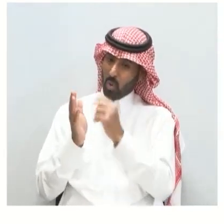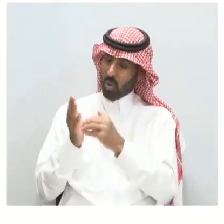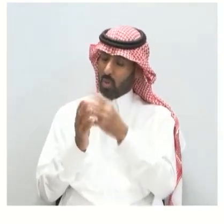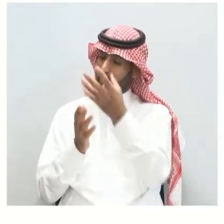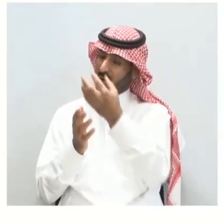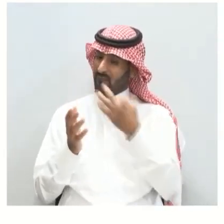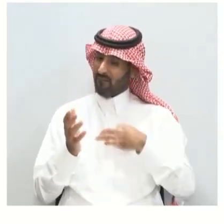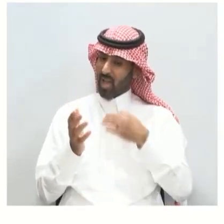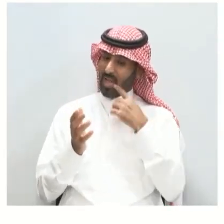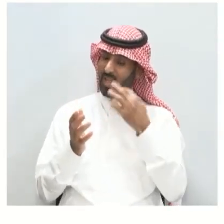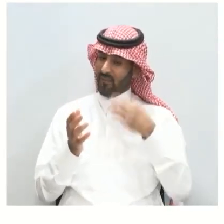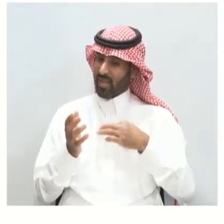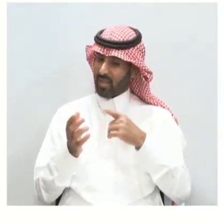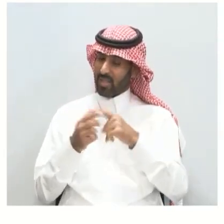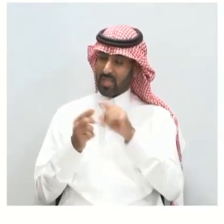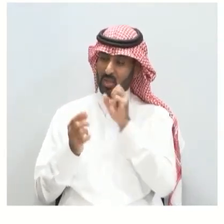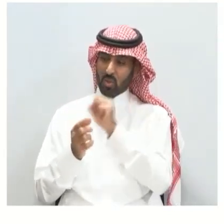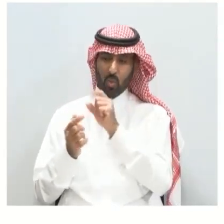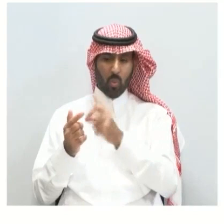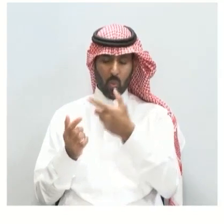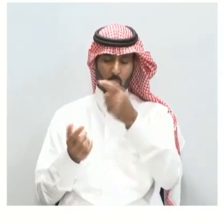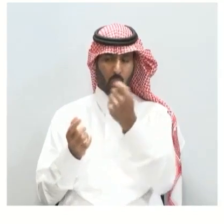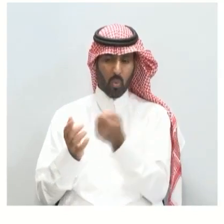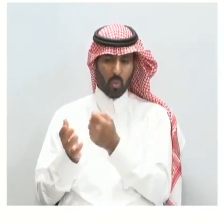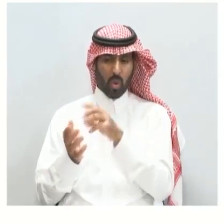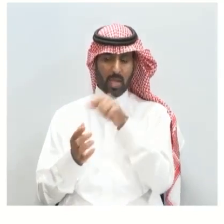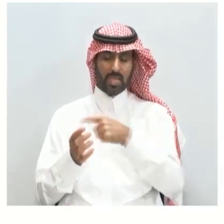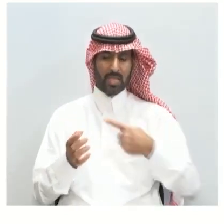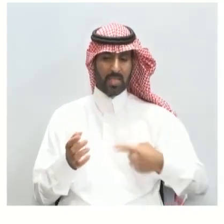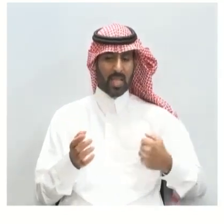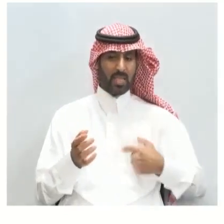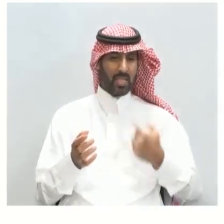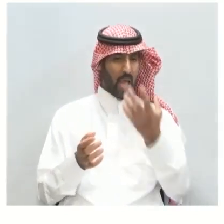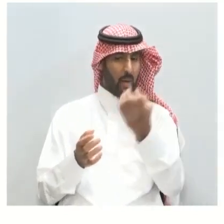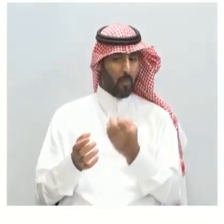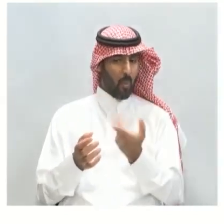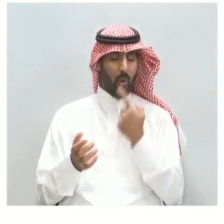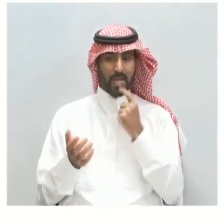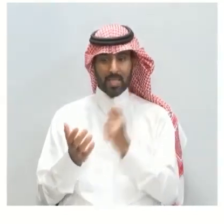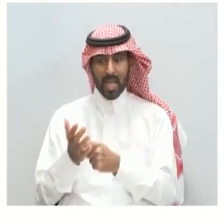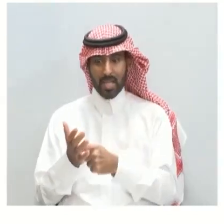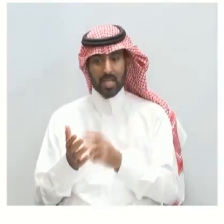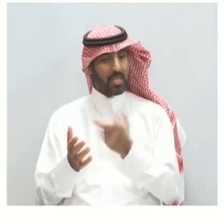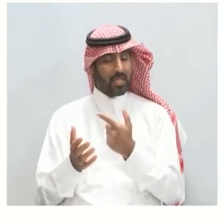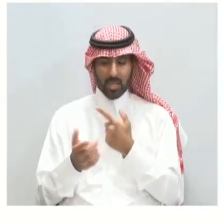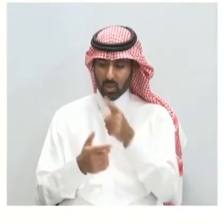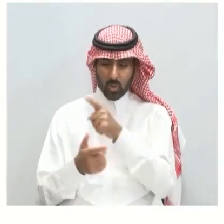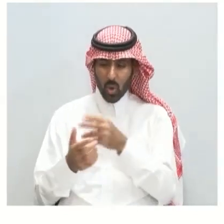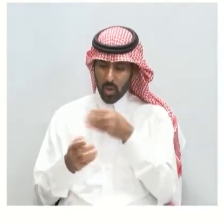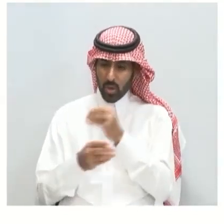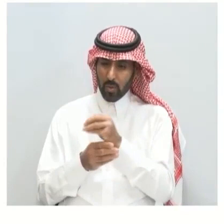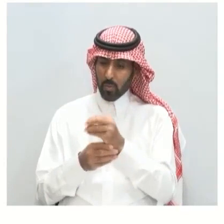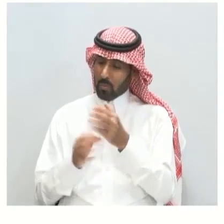الثمره وفضله ونسبه والواضع والاسم والاستمداد حكم الشارع مسائل والبعض